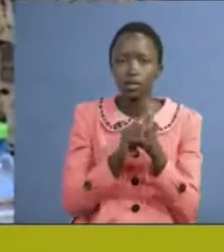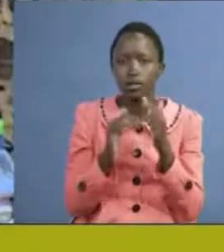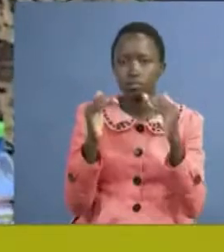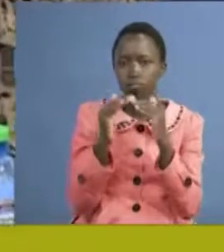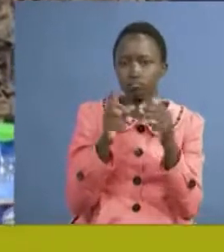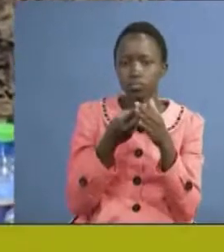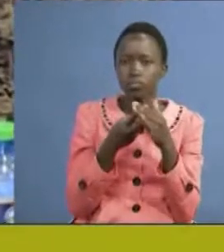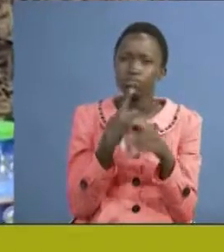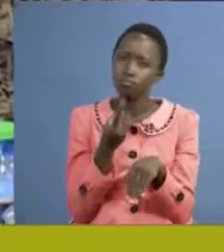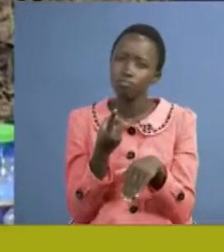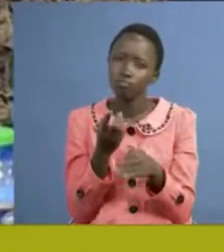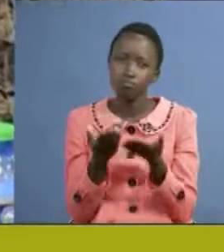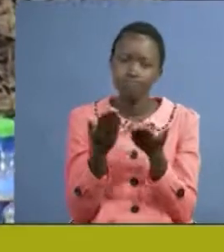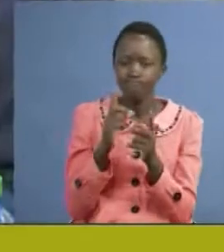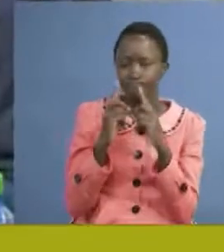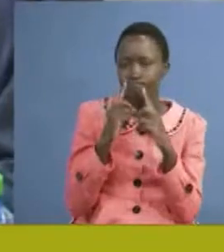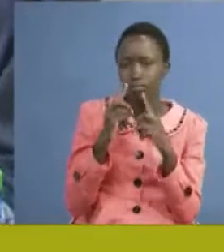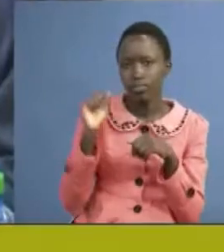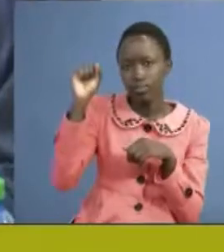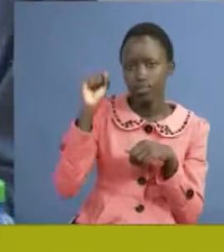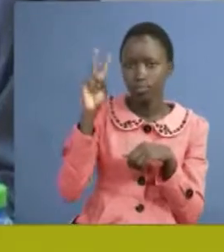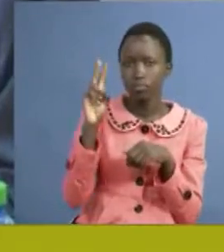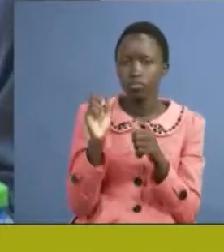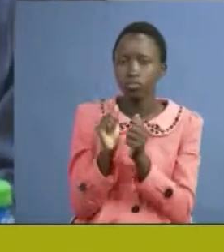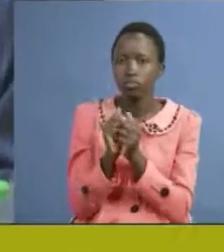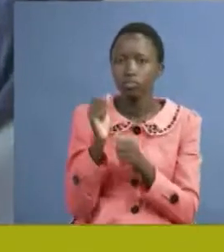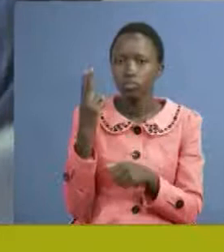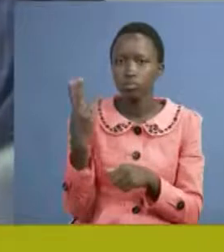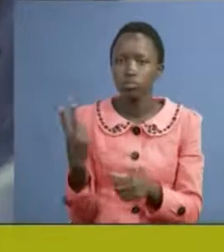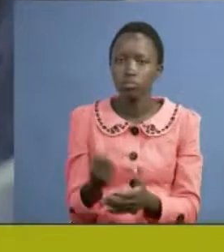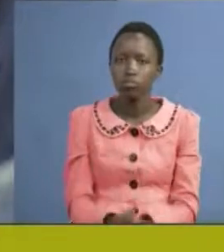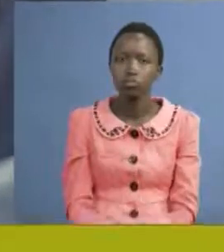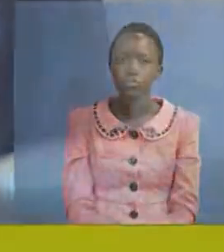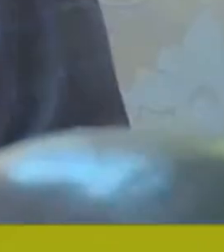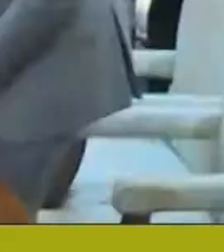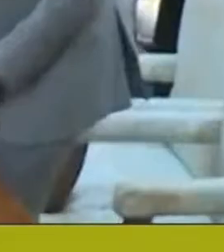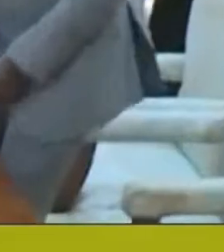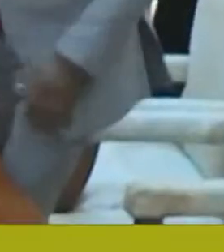Mikutano hii ikikisiwa kuwa ya kujadili siasa za mwaka 2022.